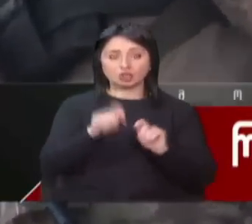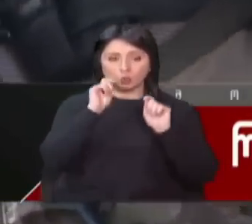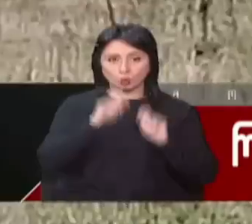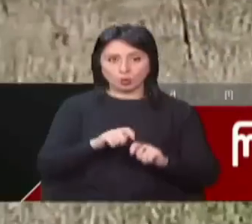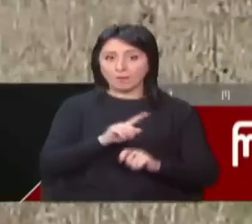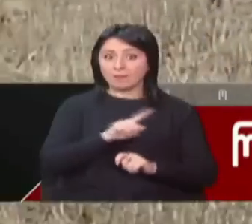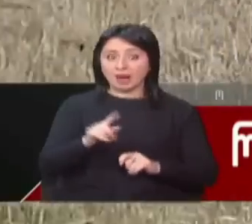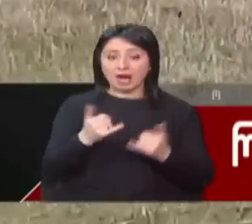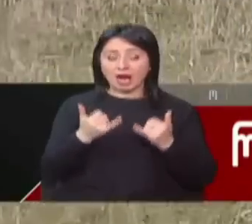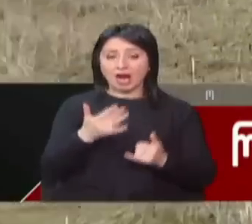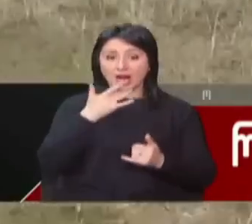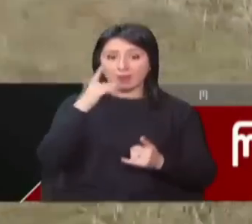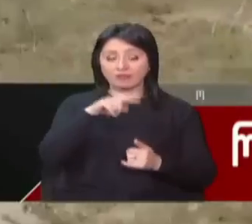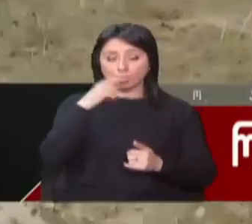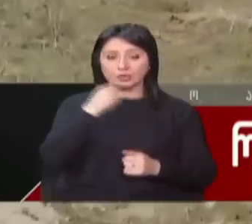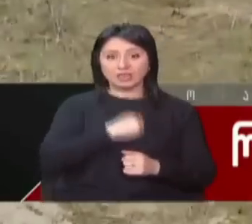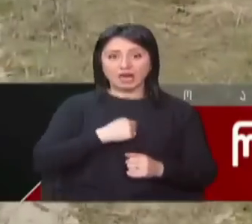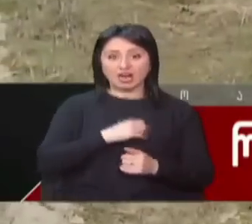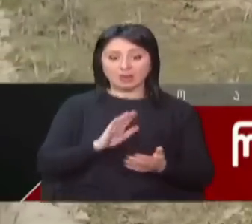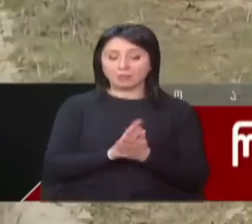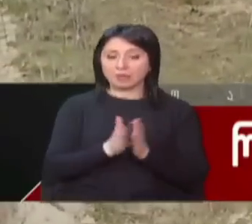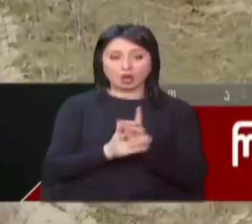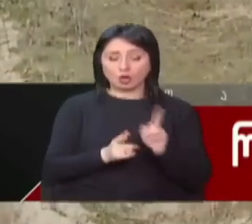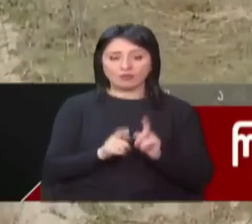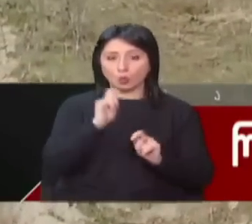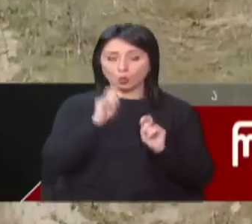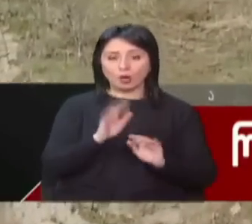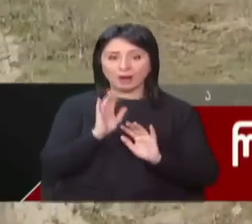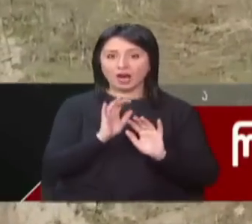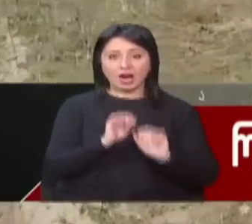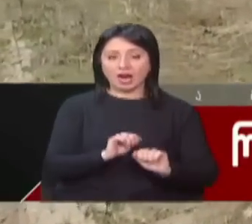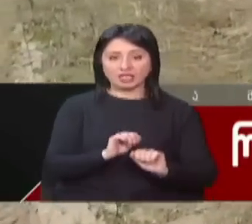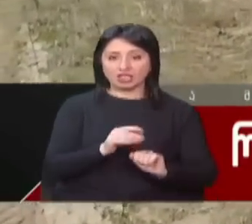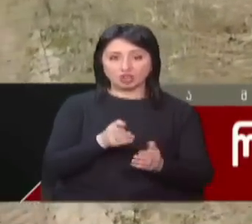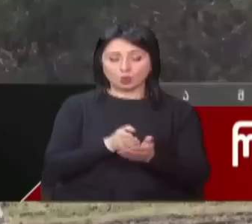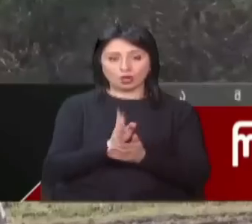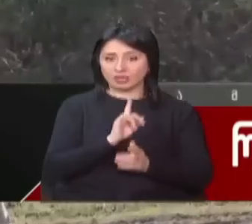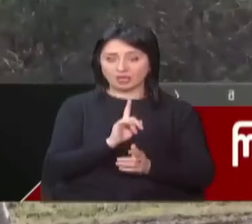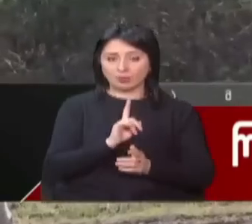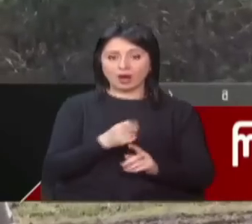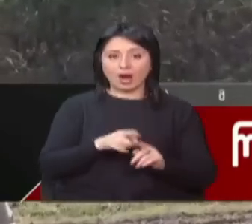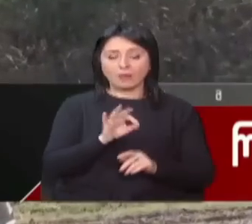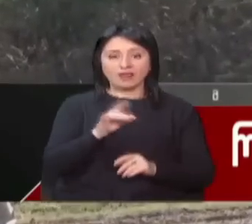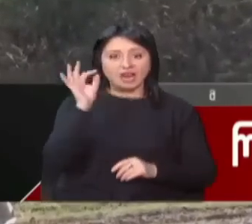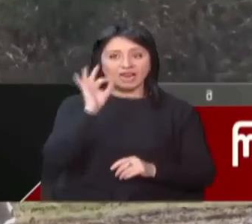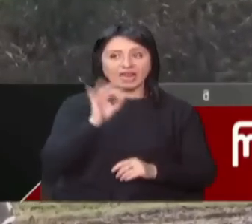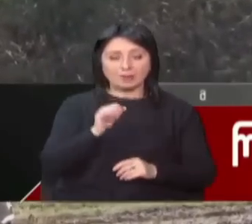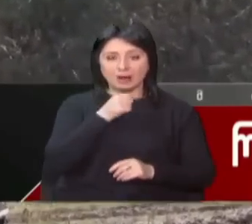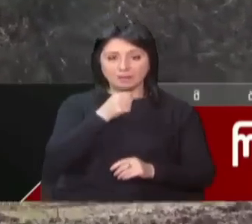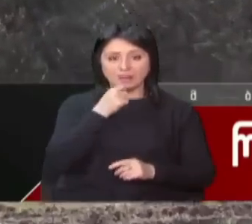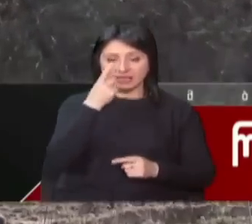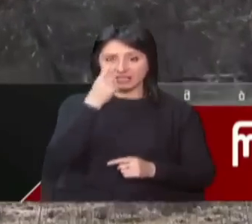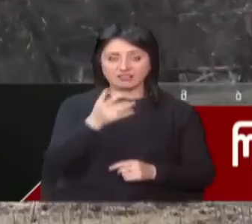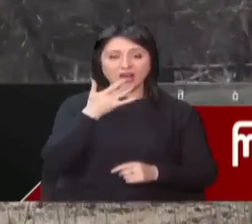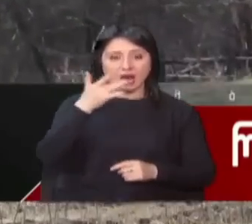უკრაინის, მაგრამ ახლა ვაშინგტონი რუსული აგრესიის პირობებში უკრაინის მხარდაჭერაზეა ორიენტირებული. ამასთან გერმანული მედიის